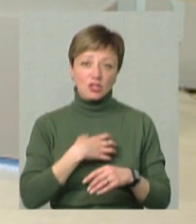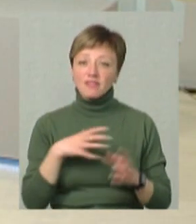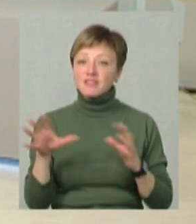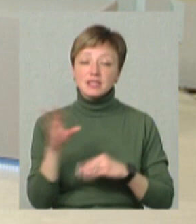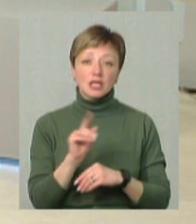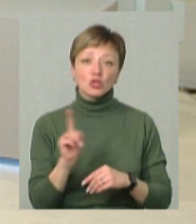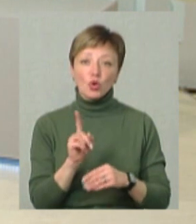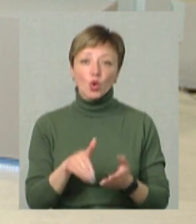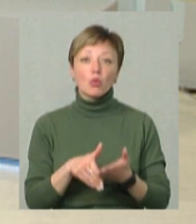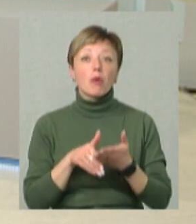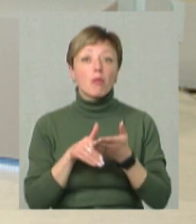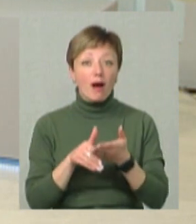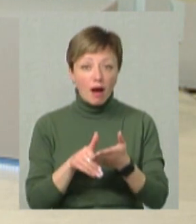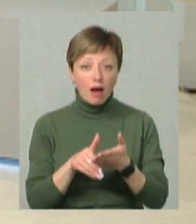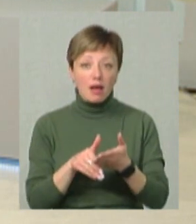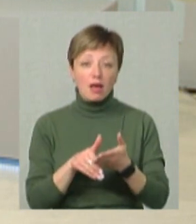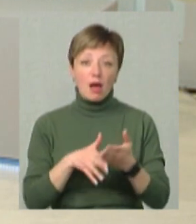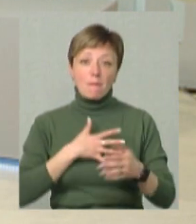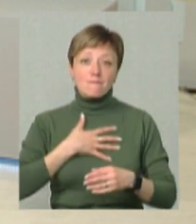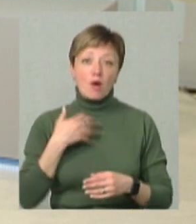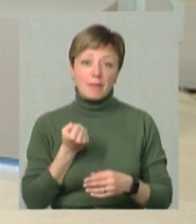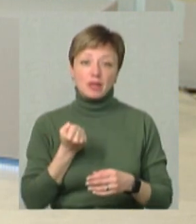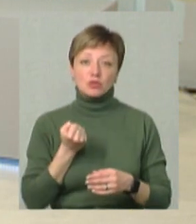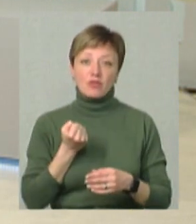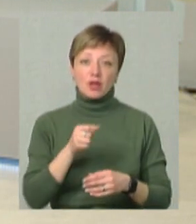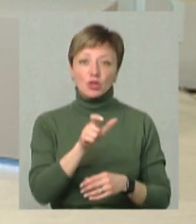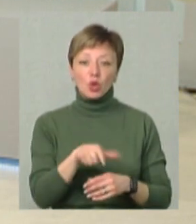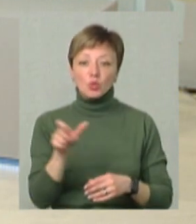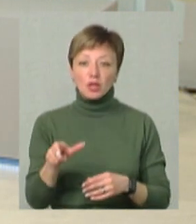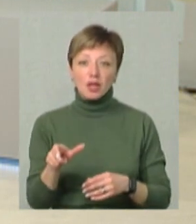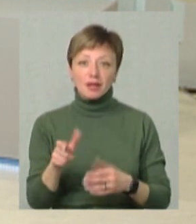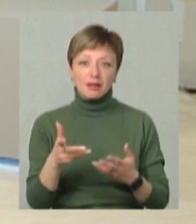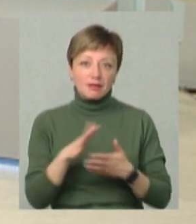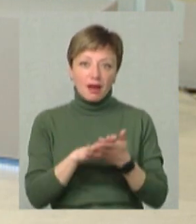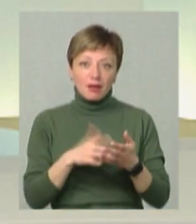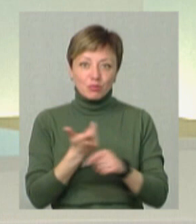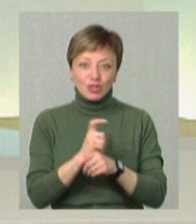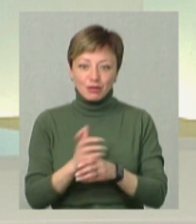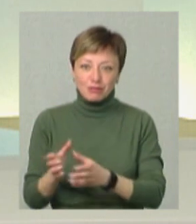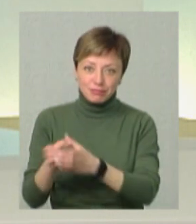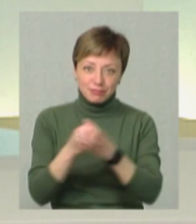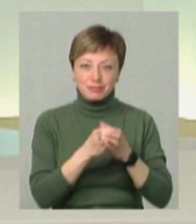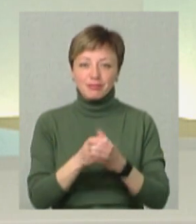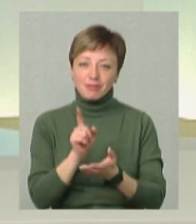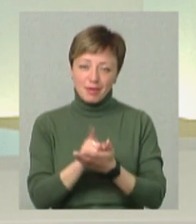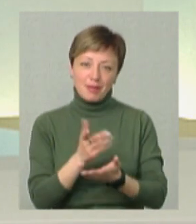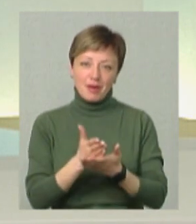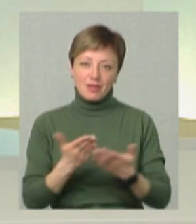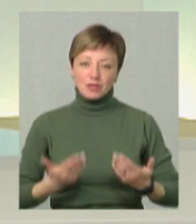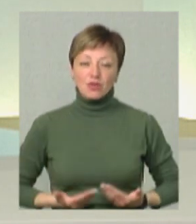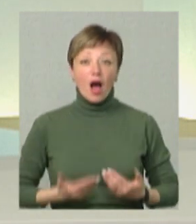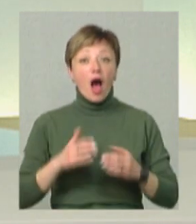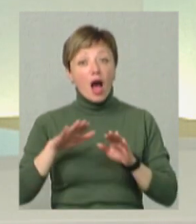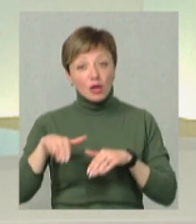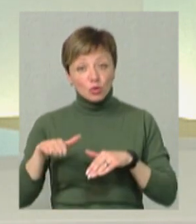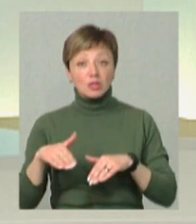що допомагає мобілізувати людей хоч куди далі, здається, має право на існування. А тоді